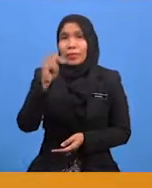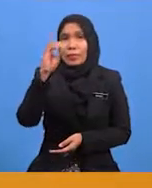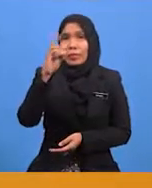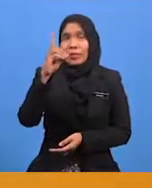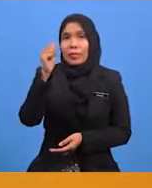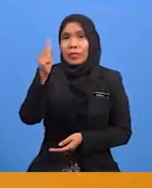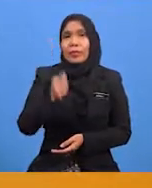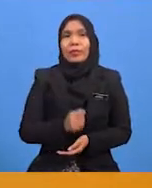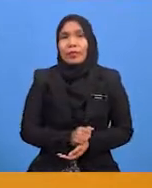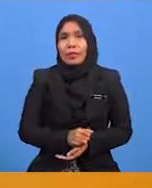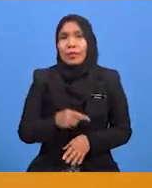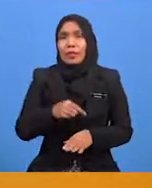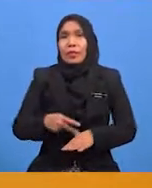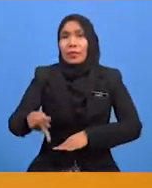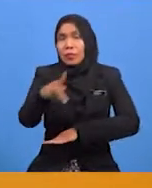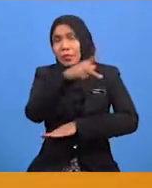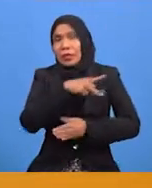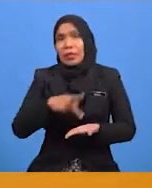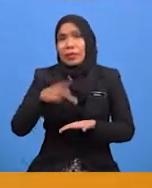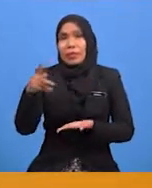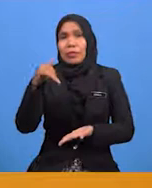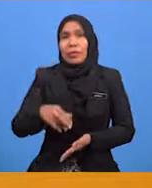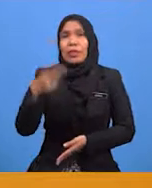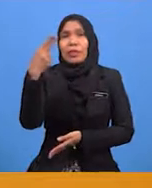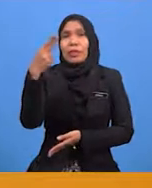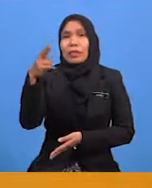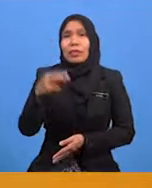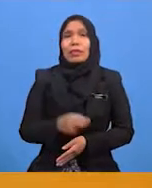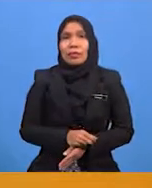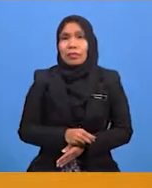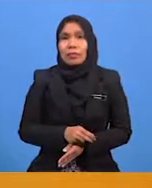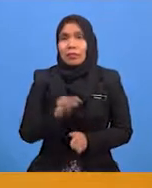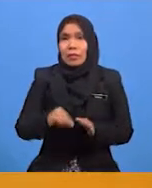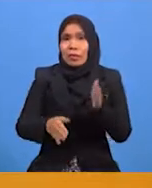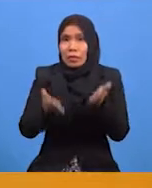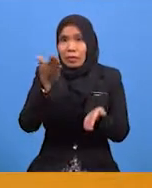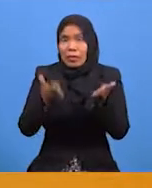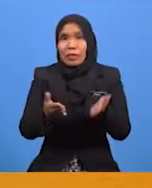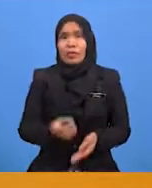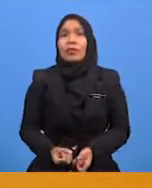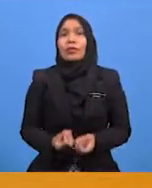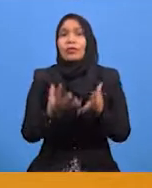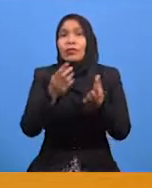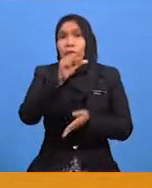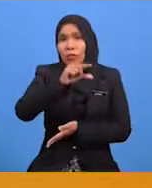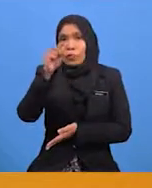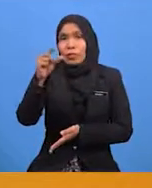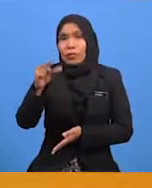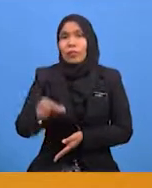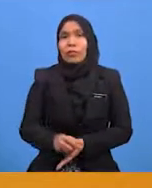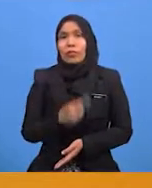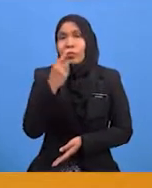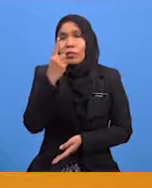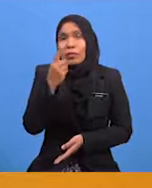hijau pertimbangan, tumbuh gunung ego menghalau